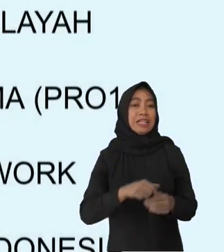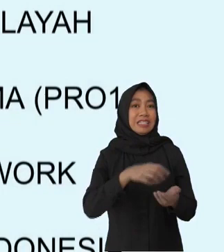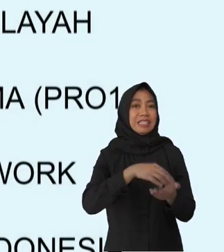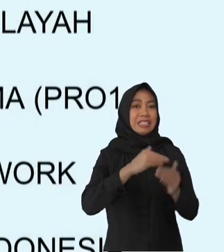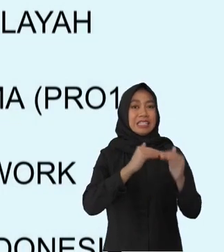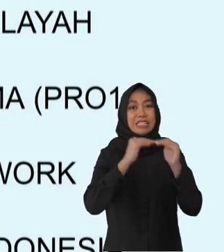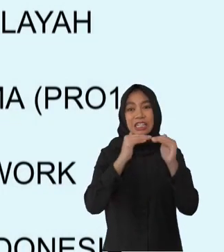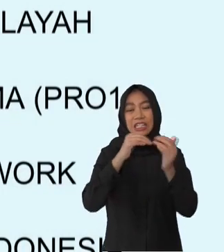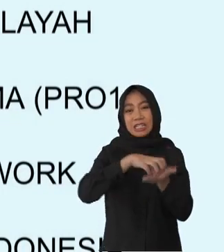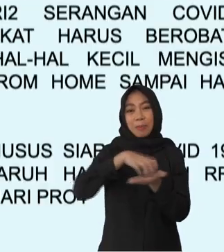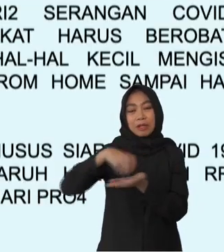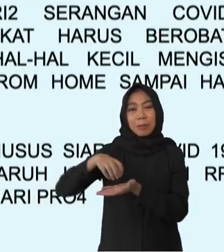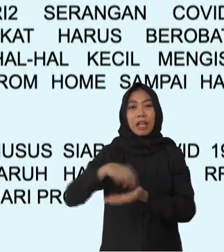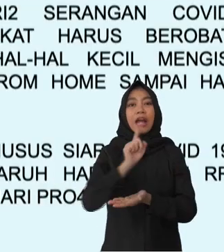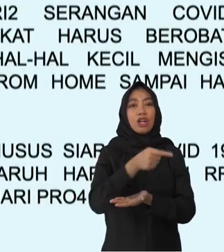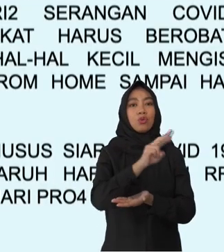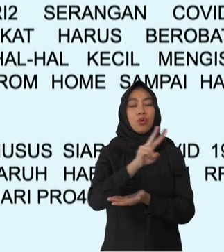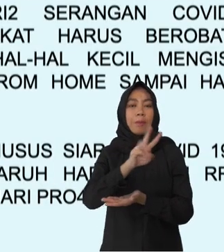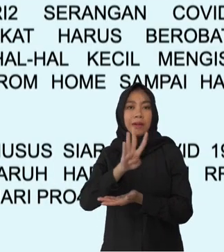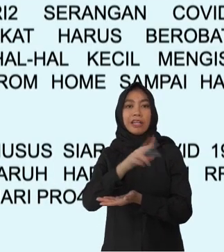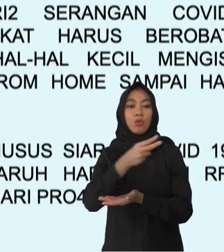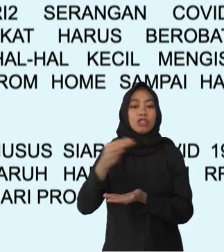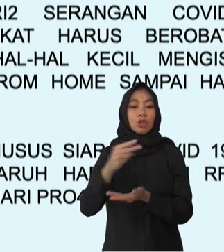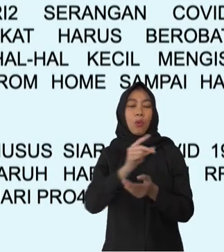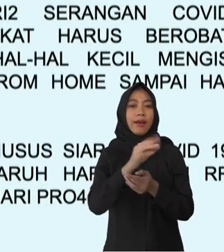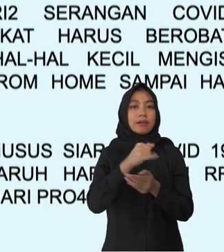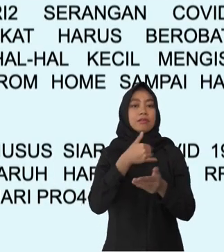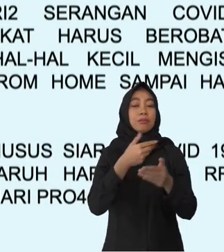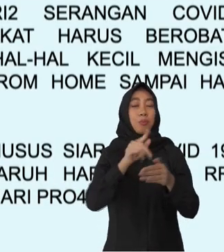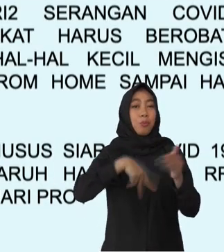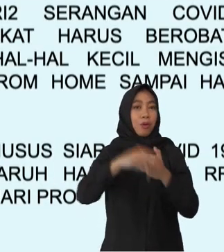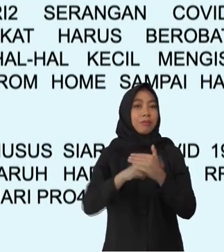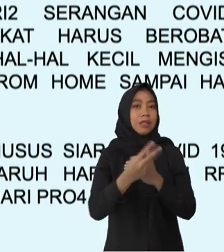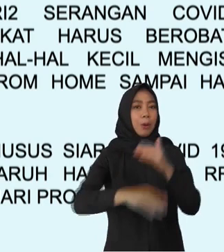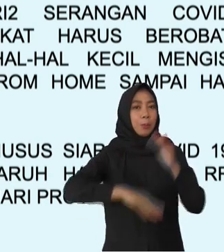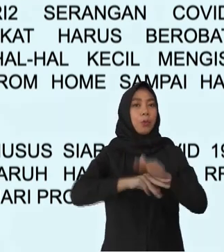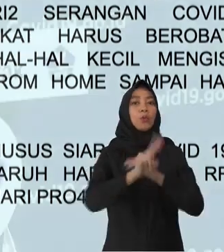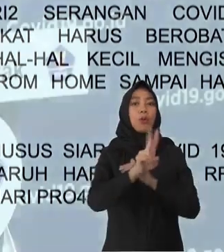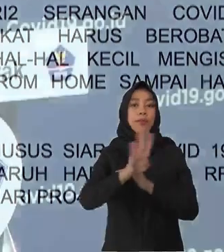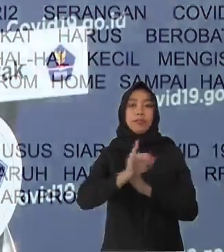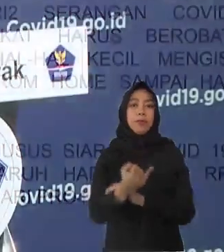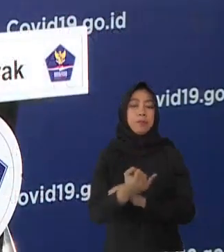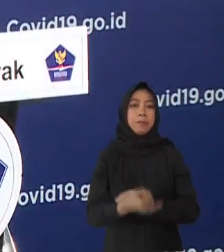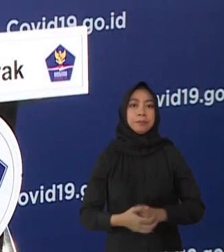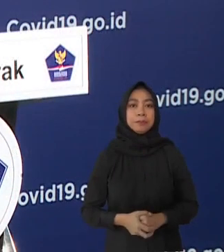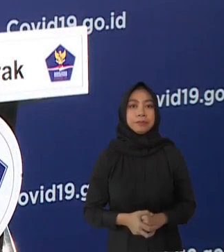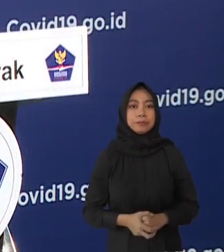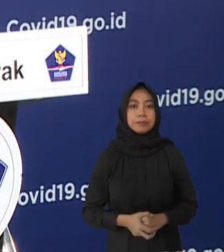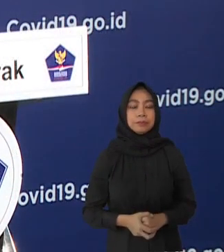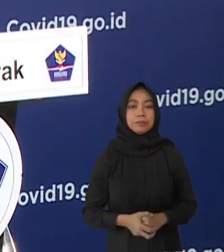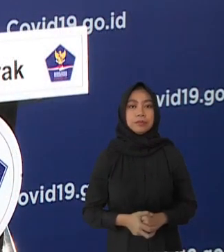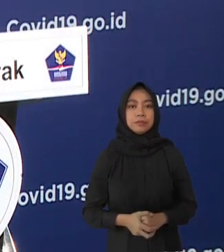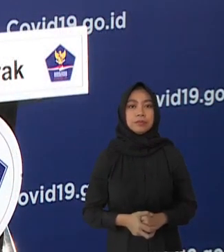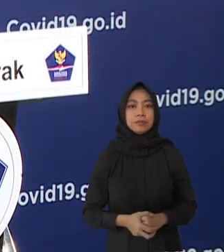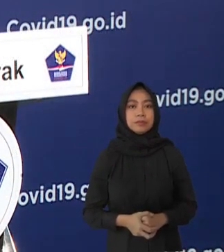Indonesia. Ada beberapa hal yang penting yang ingin saya sampaikan pada pagi hari ini yang menyangkut